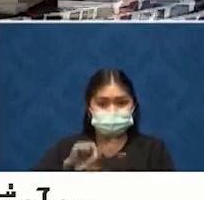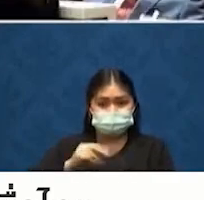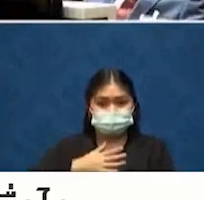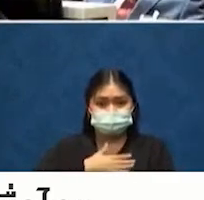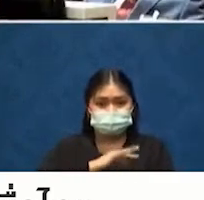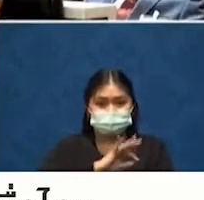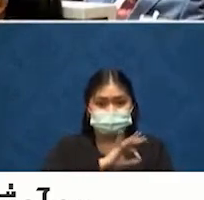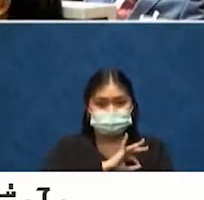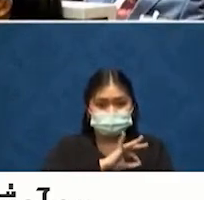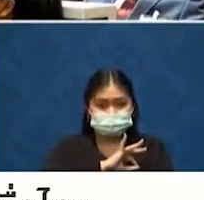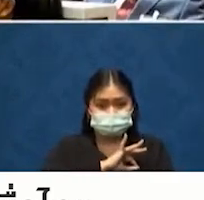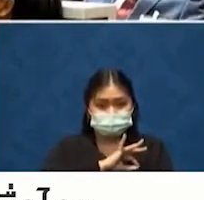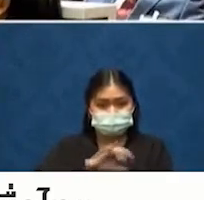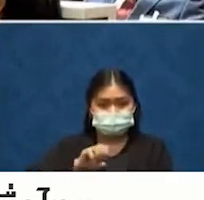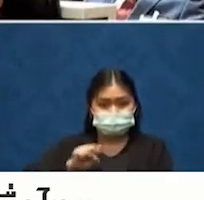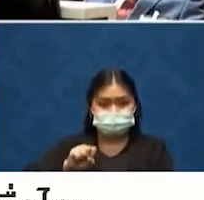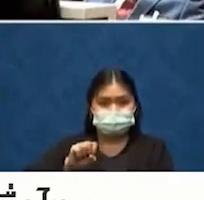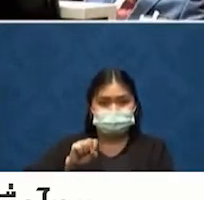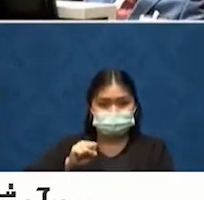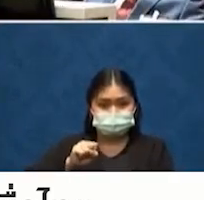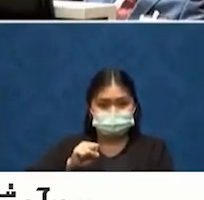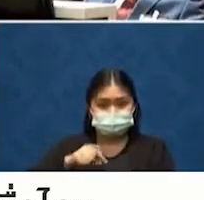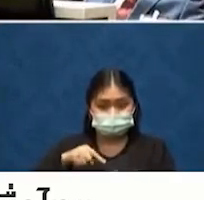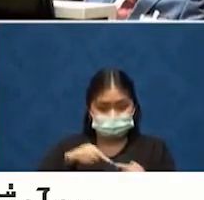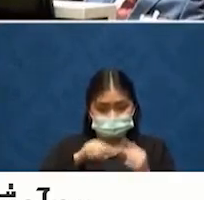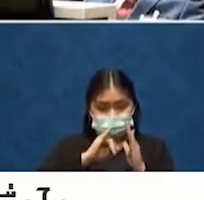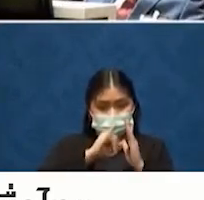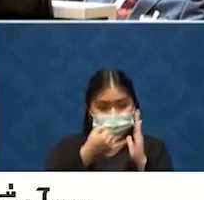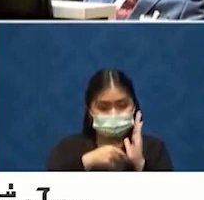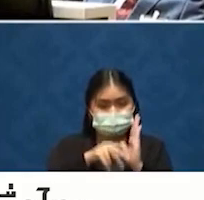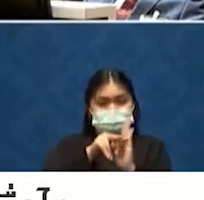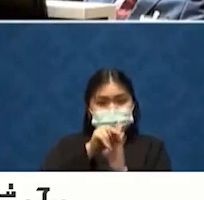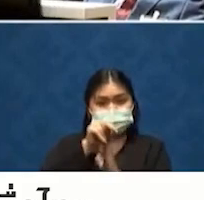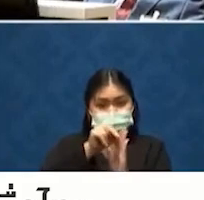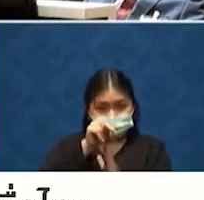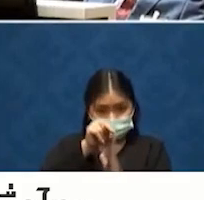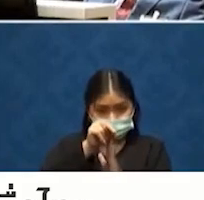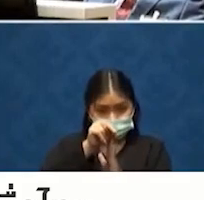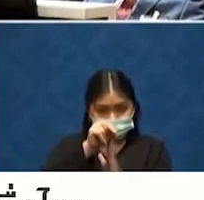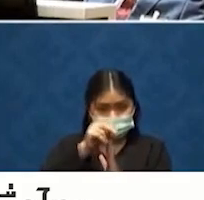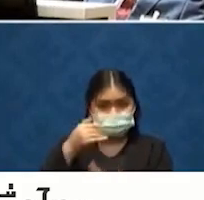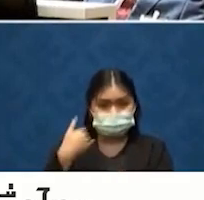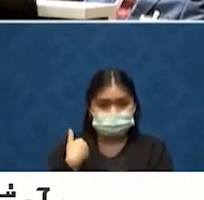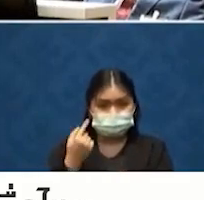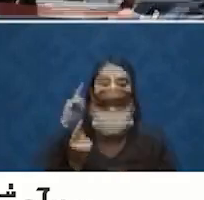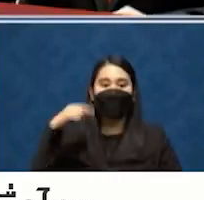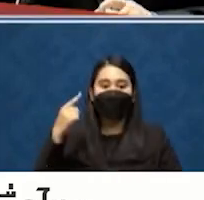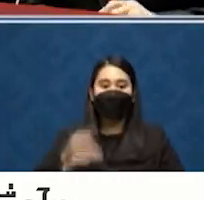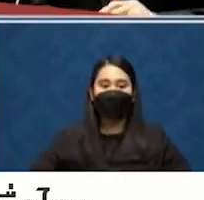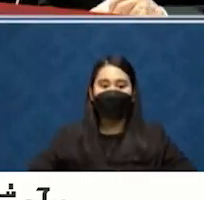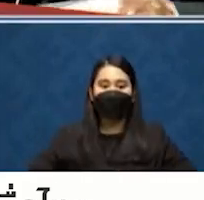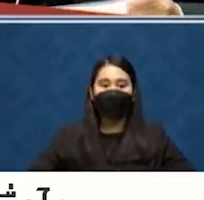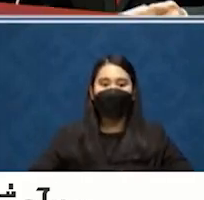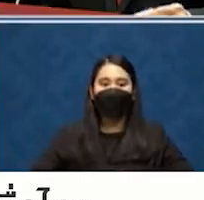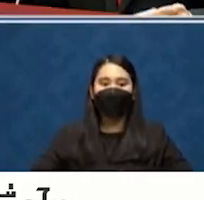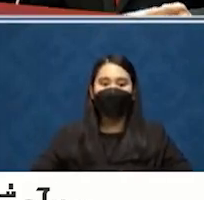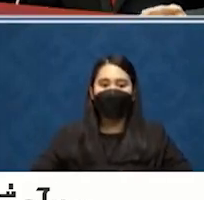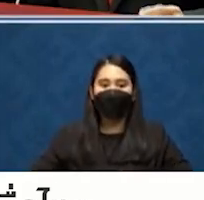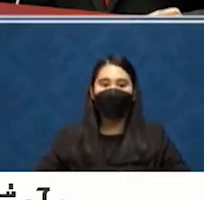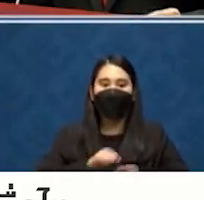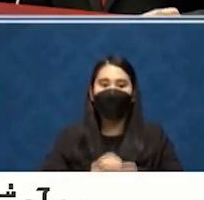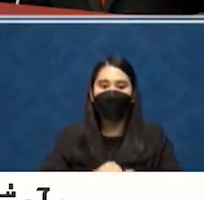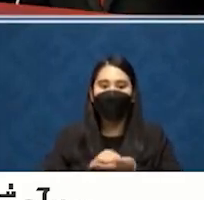ชุมบวกกับสสฝ่ายเจ้าภาพสันหลังยาวสภาก็เลยล่มสร้างสถิตินะแต่มา